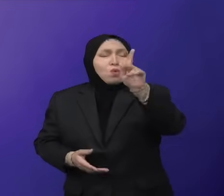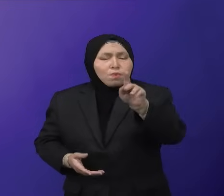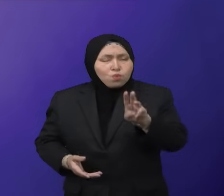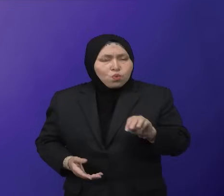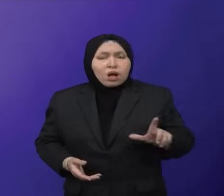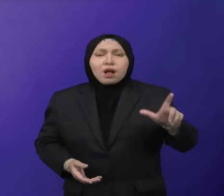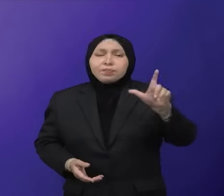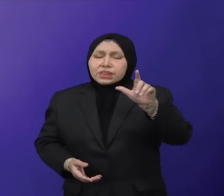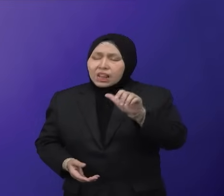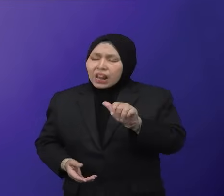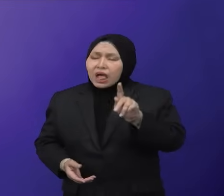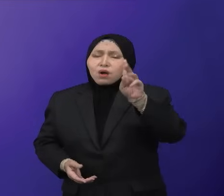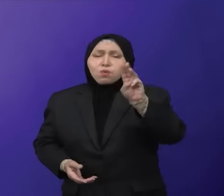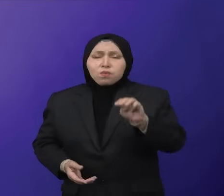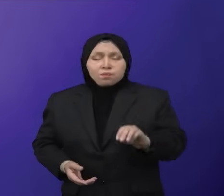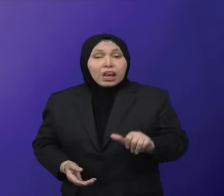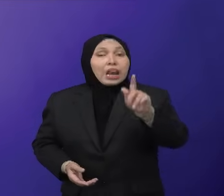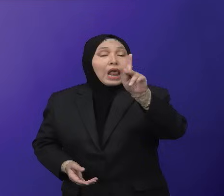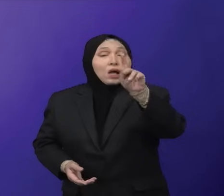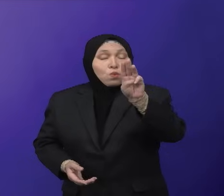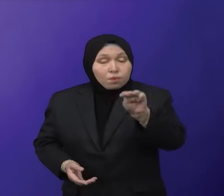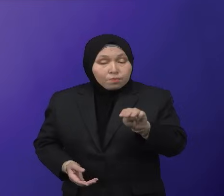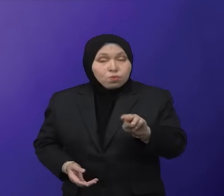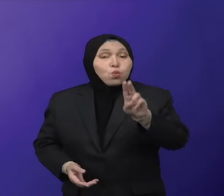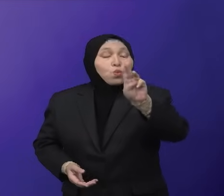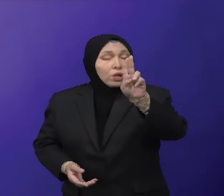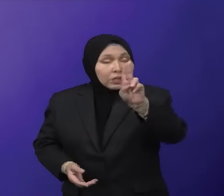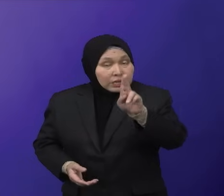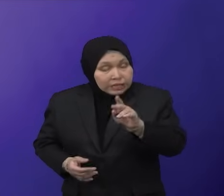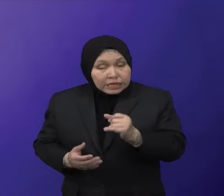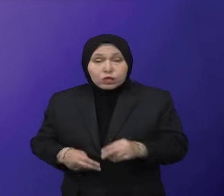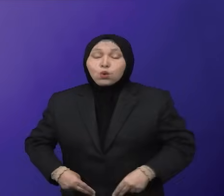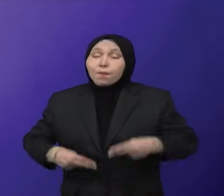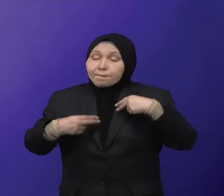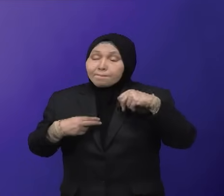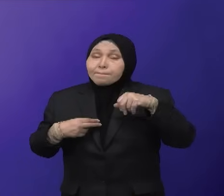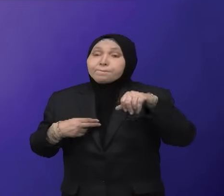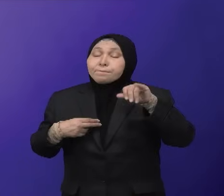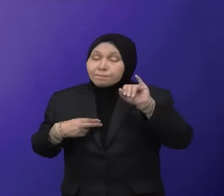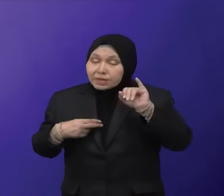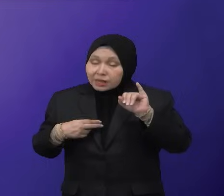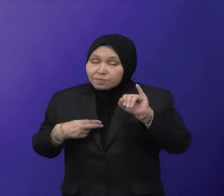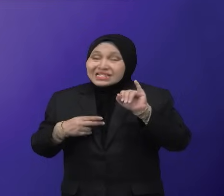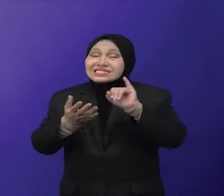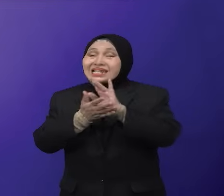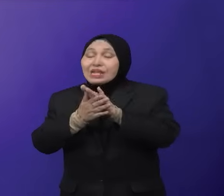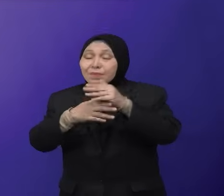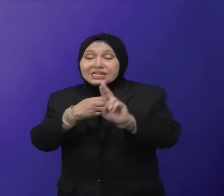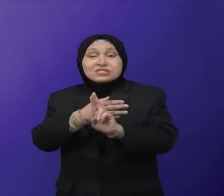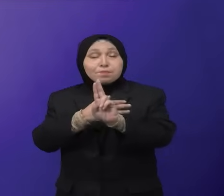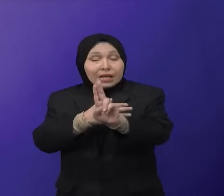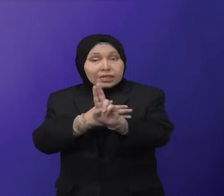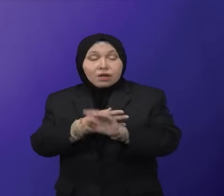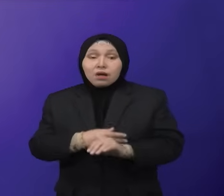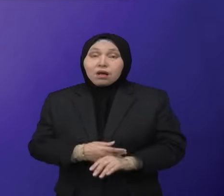lakumu, lakumu, ha, jangan lakumu. Kalau kita hidupkan mim, dia seolah-olah bagi mim jadi waw. Mim jadi baris depan pula kat